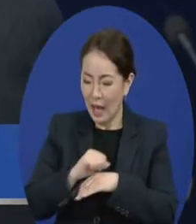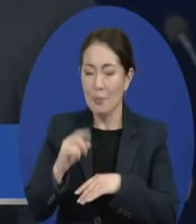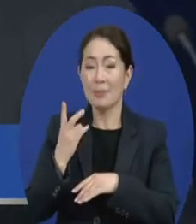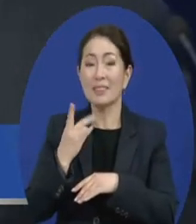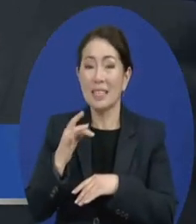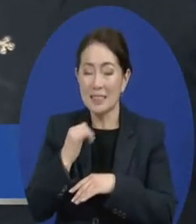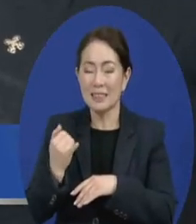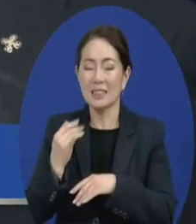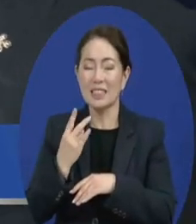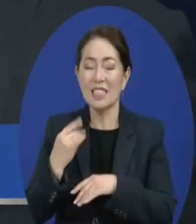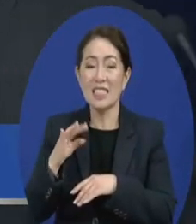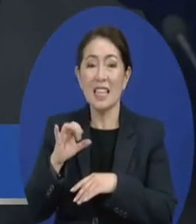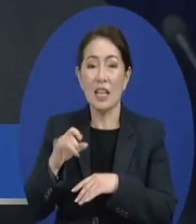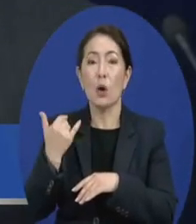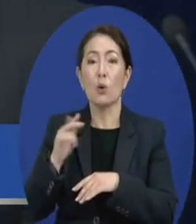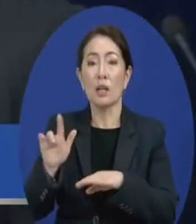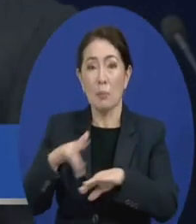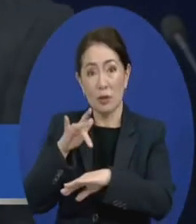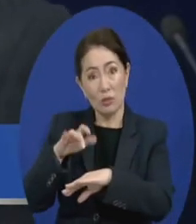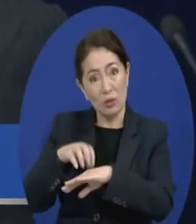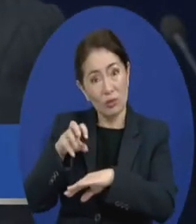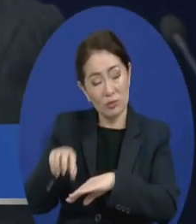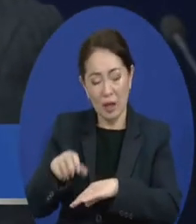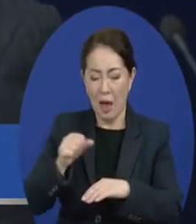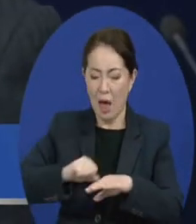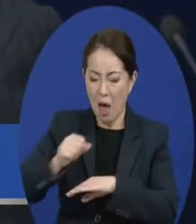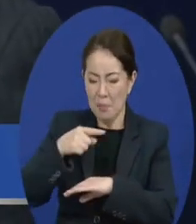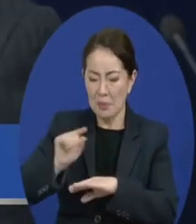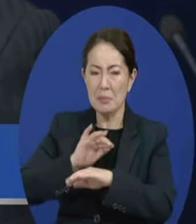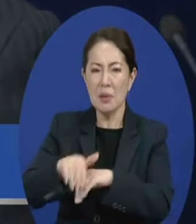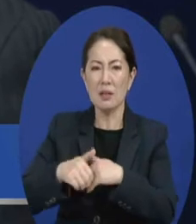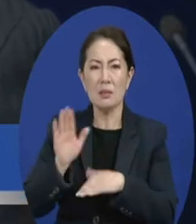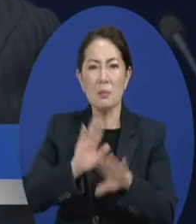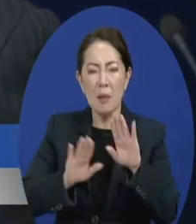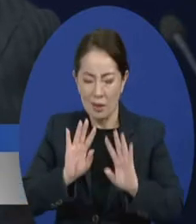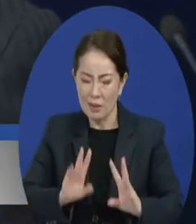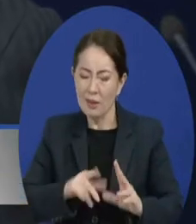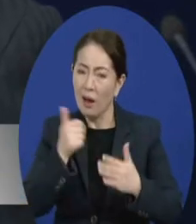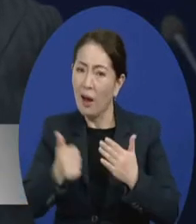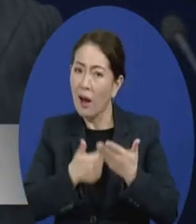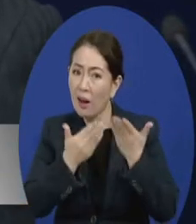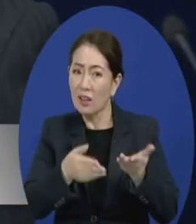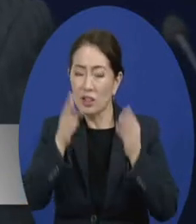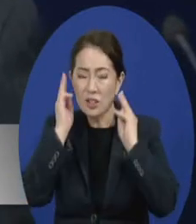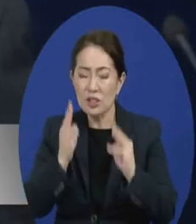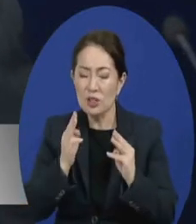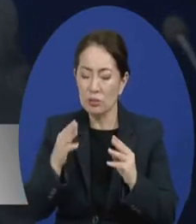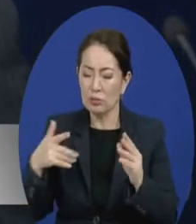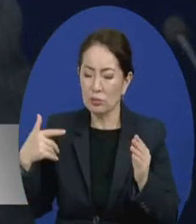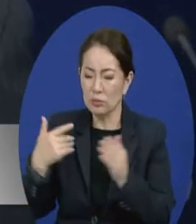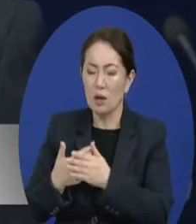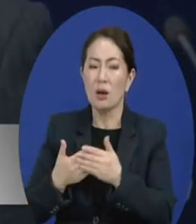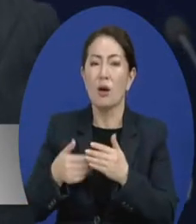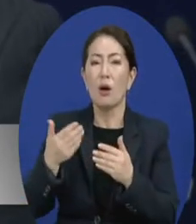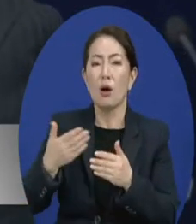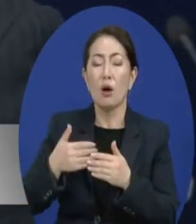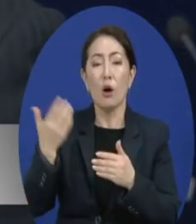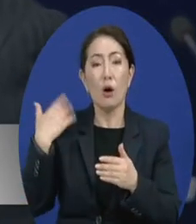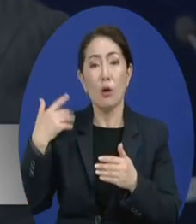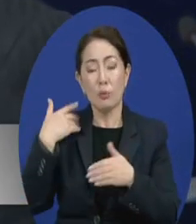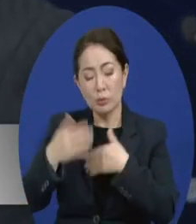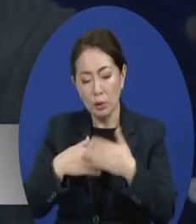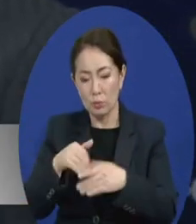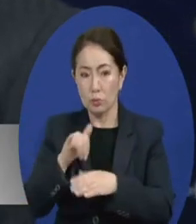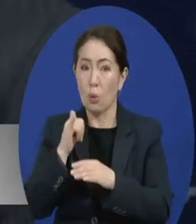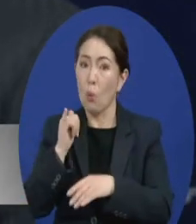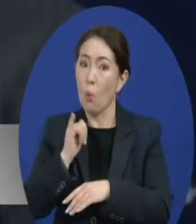хот гэдэг аймаг орон нутгийн бие даасан байдлыг одоо хангах энэ шийдвэр бол өнөөдрийн өмнө нь одоо явжсэн уламжлалт